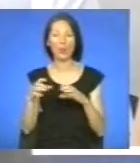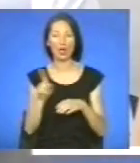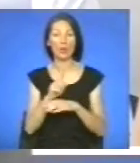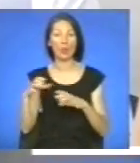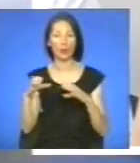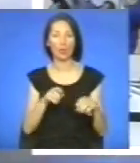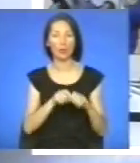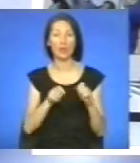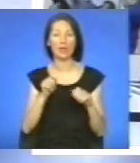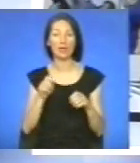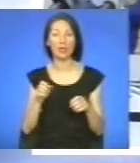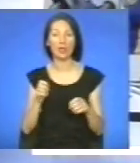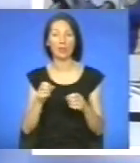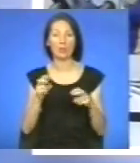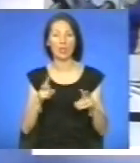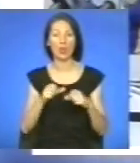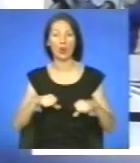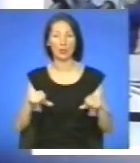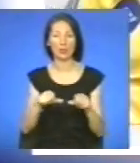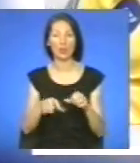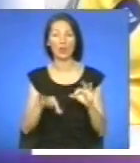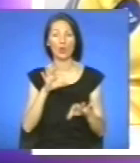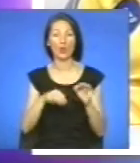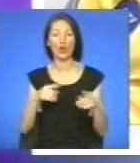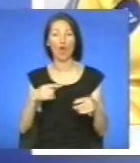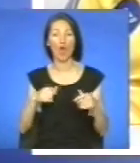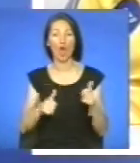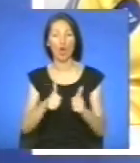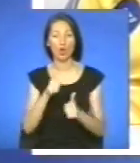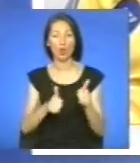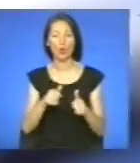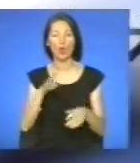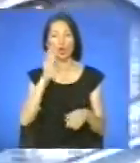Відбірковий тур Чемпіонату Європи з жіночого футболу стартує завтра у Тернополі.